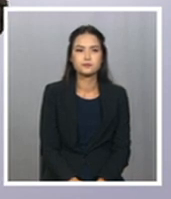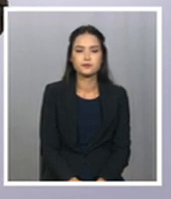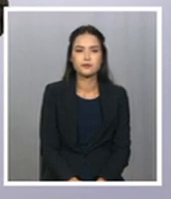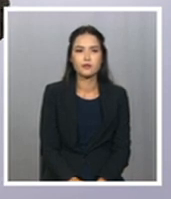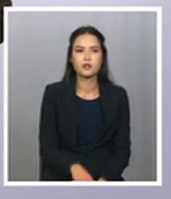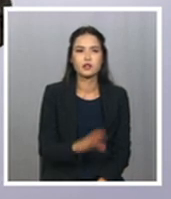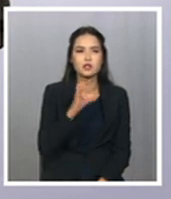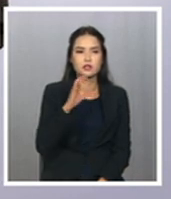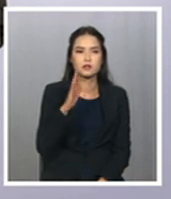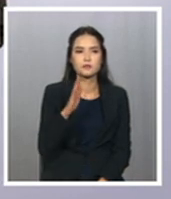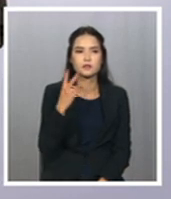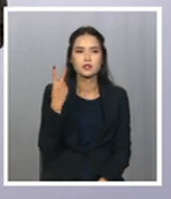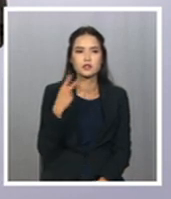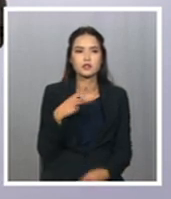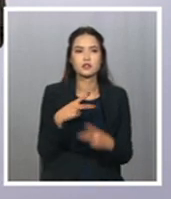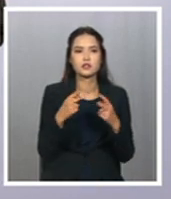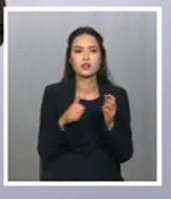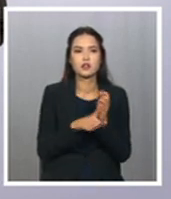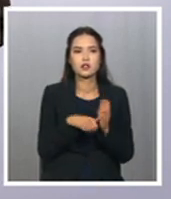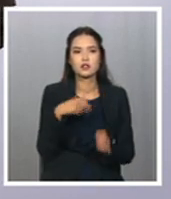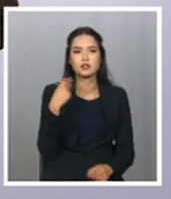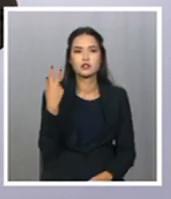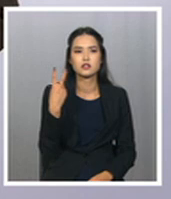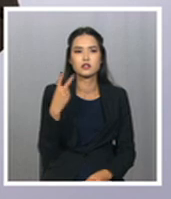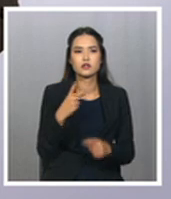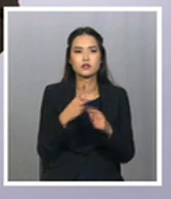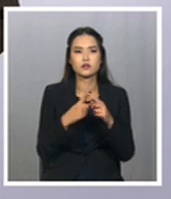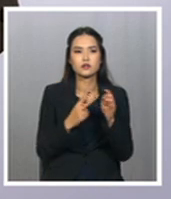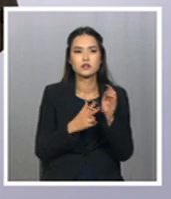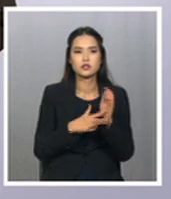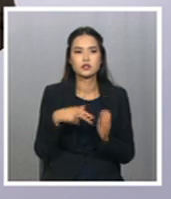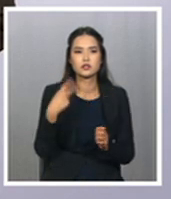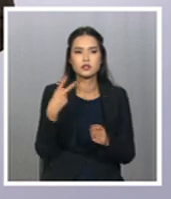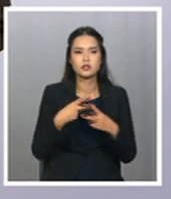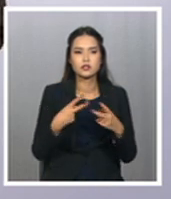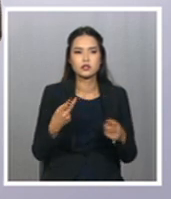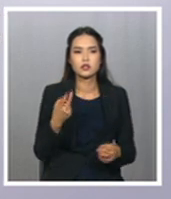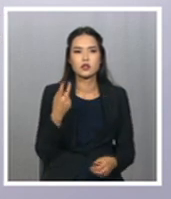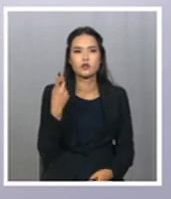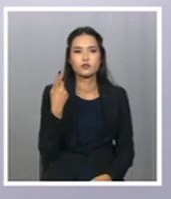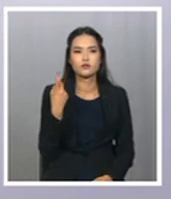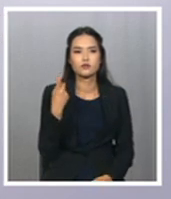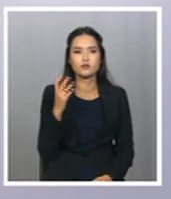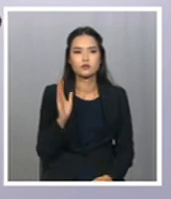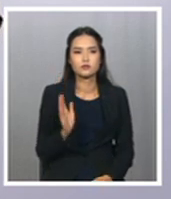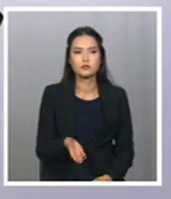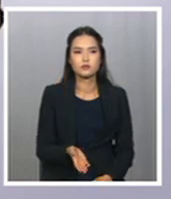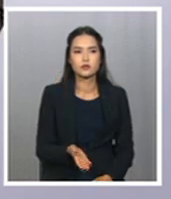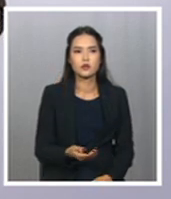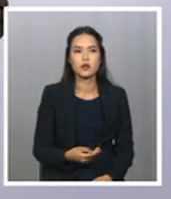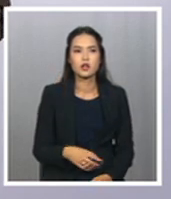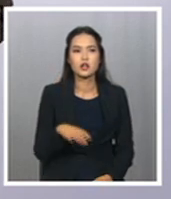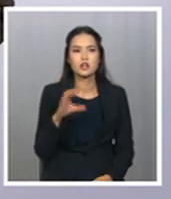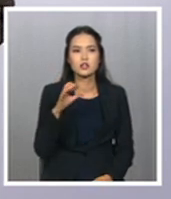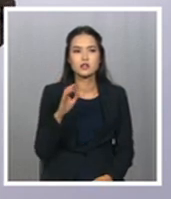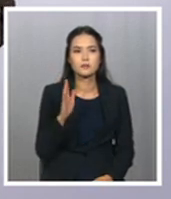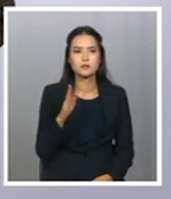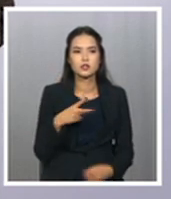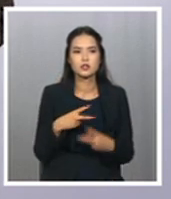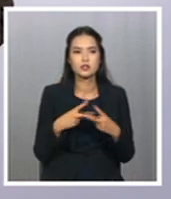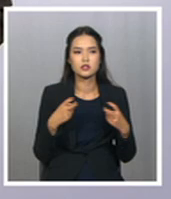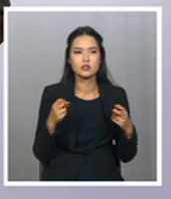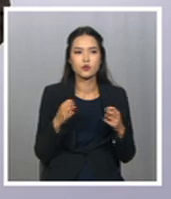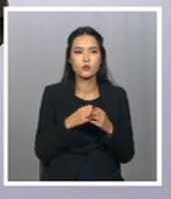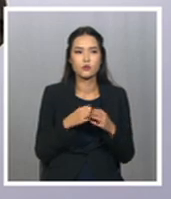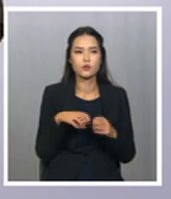S, B-ның квадраты 6 мен 8-дің квадраттарын қосынсына тең, яғни 100-ге тең. Бұл жерден S, B 10